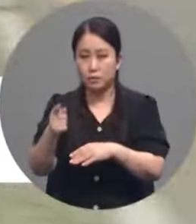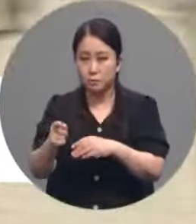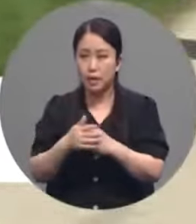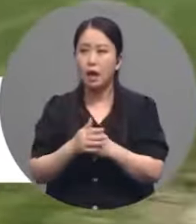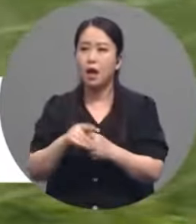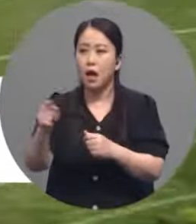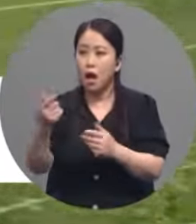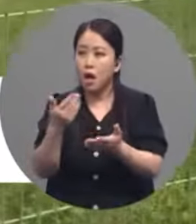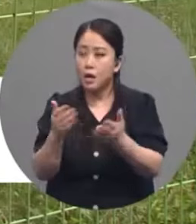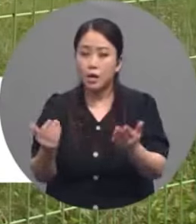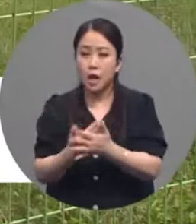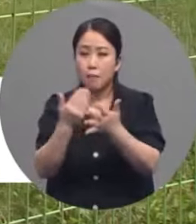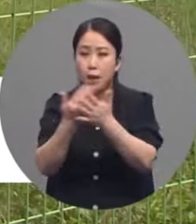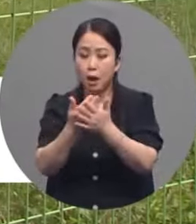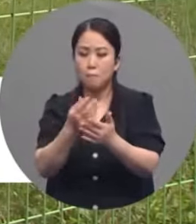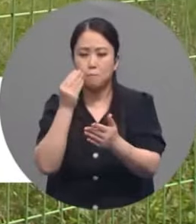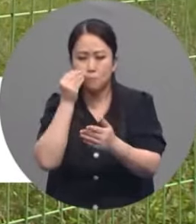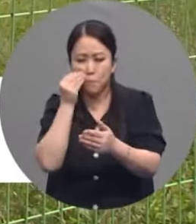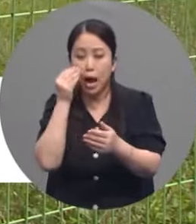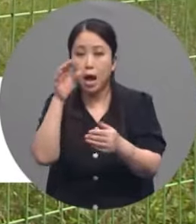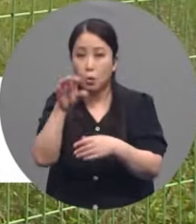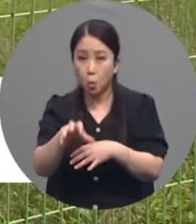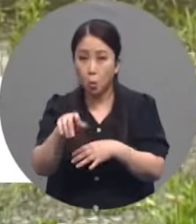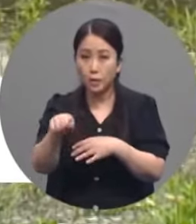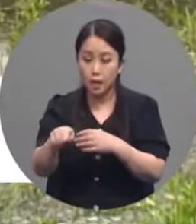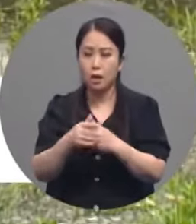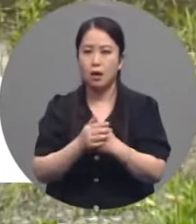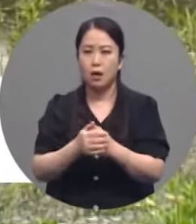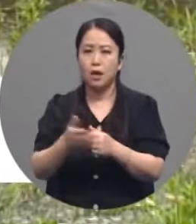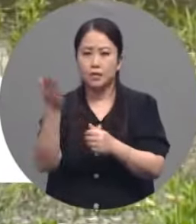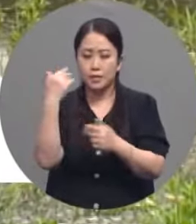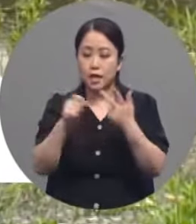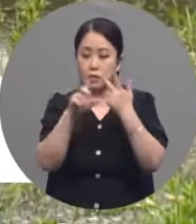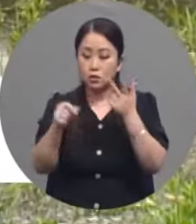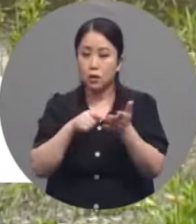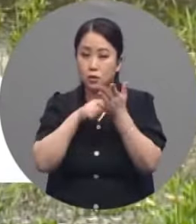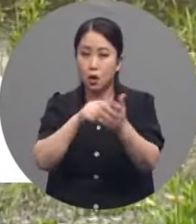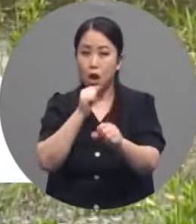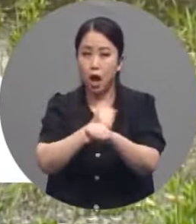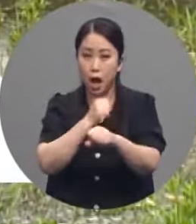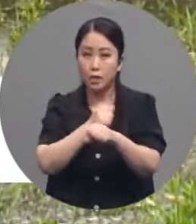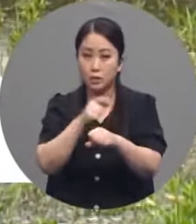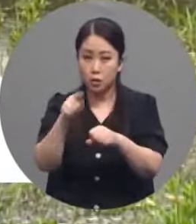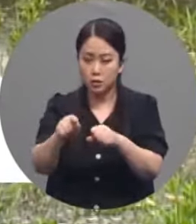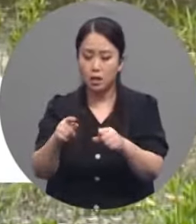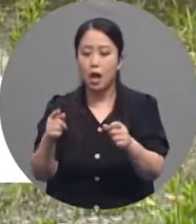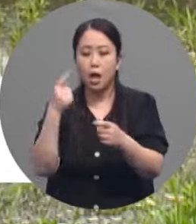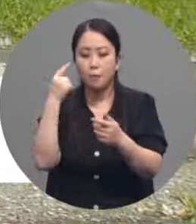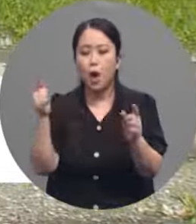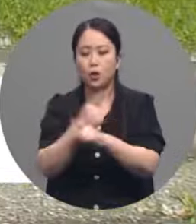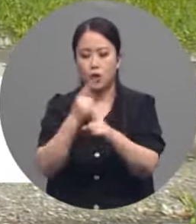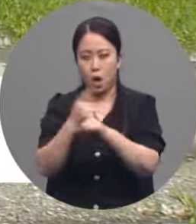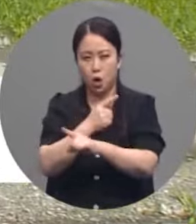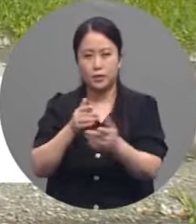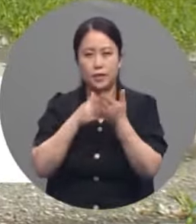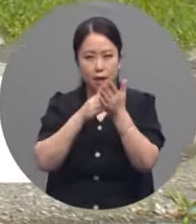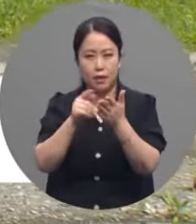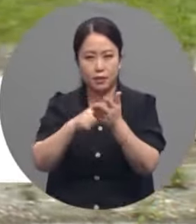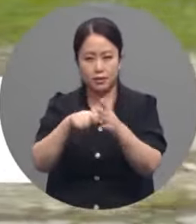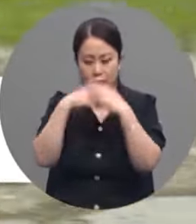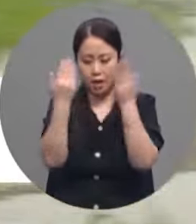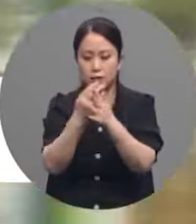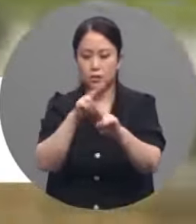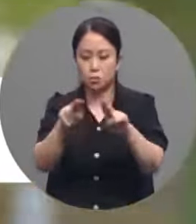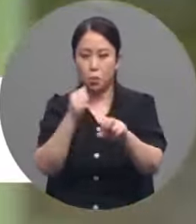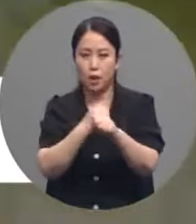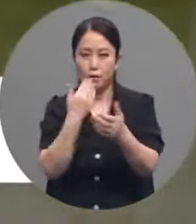미개발지를 소유한 사업자가 지난 7월 제출한 지구단위 계획 변경 제안을 철회해달라고 신청서를 제출했고 구청은 검토